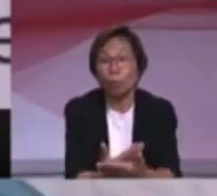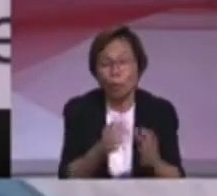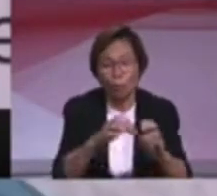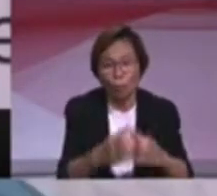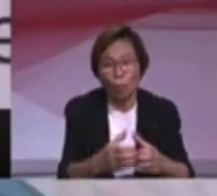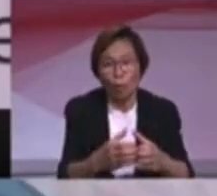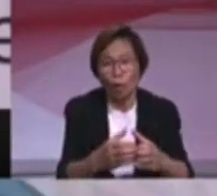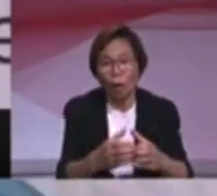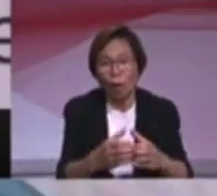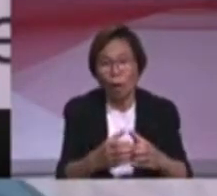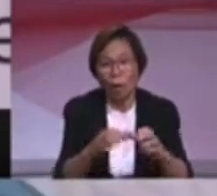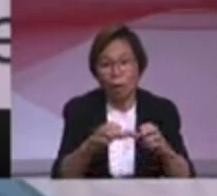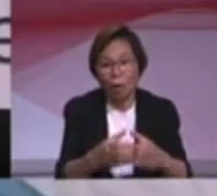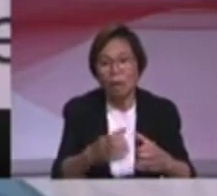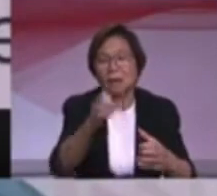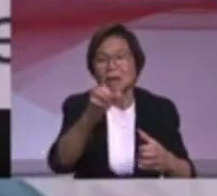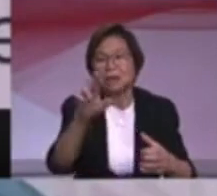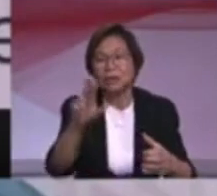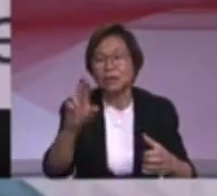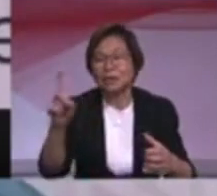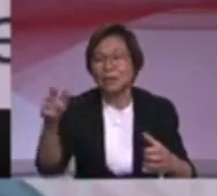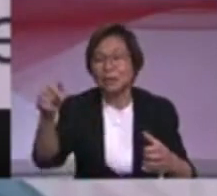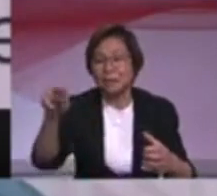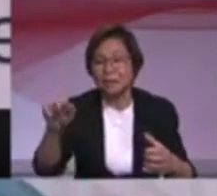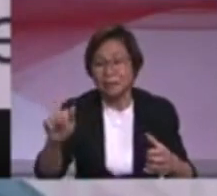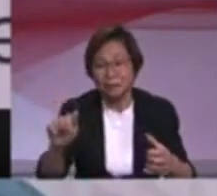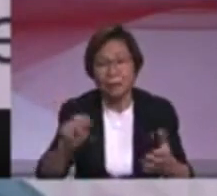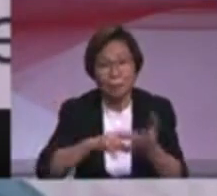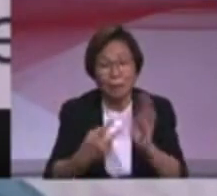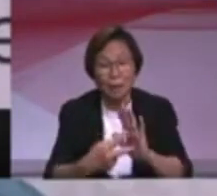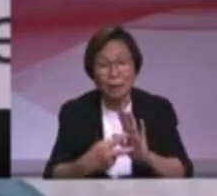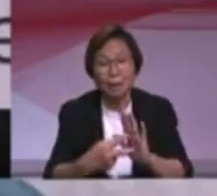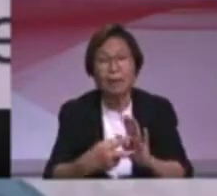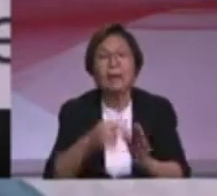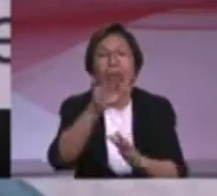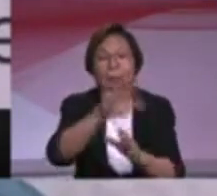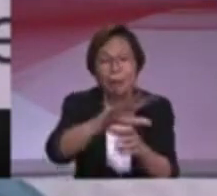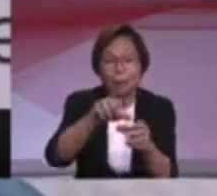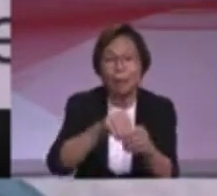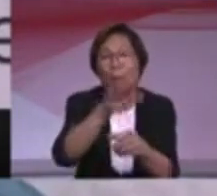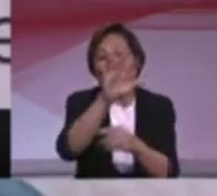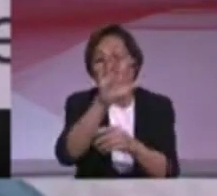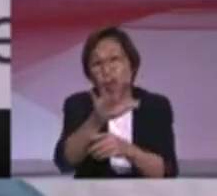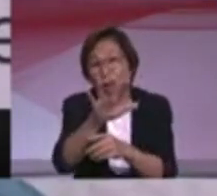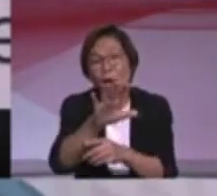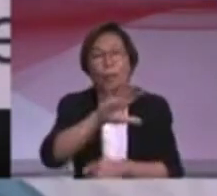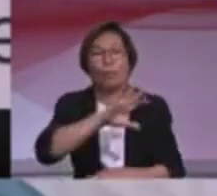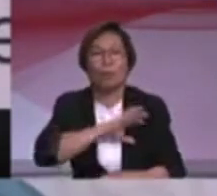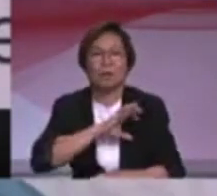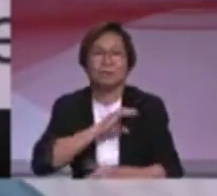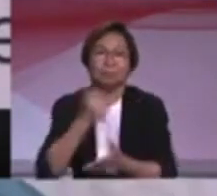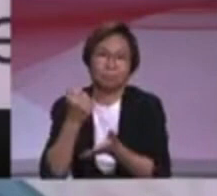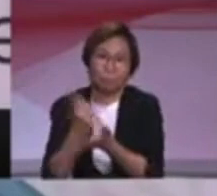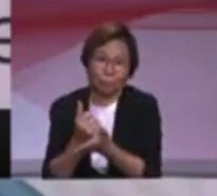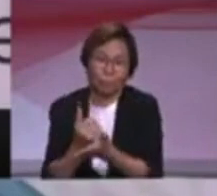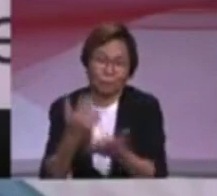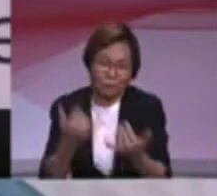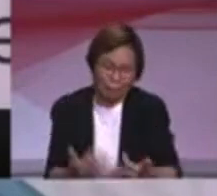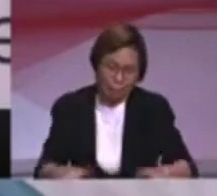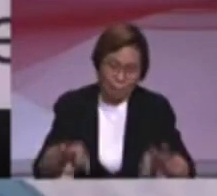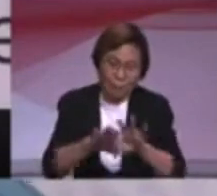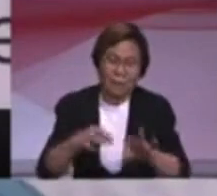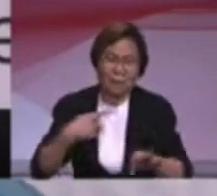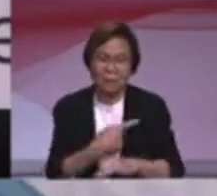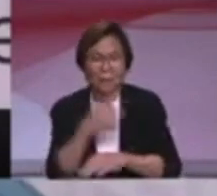kluster Sri Dana, iaitu melibatkan 5 kes polis bantuan. Jadi sekarang ni yang penting ialah